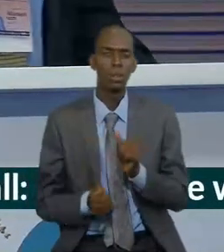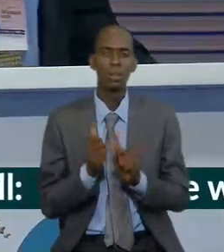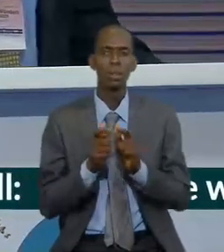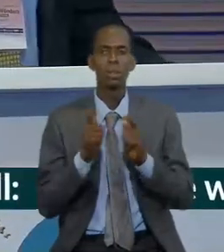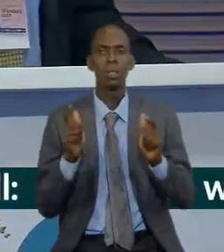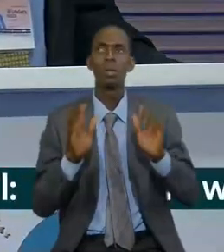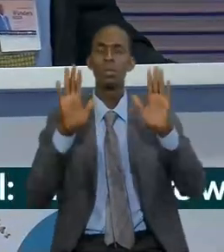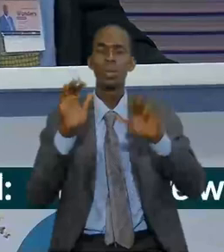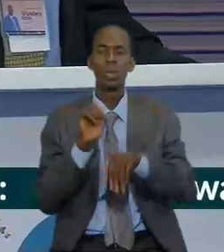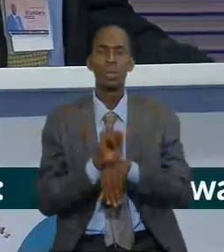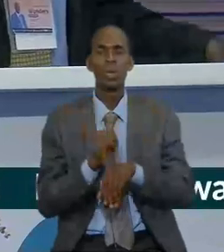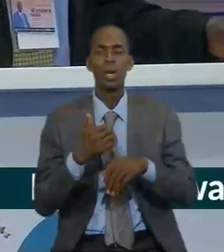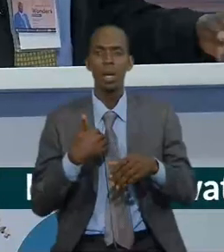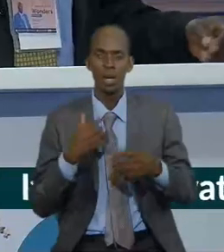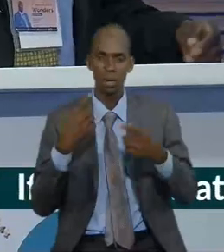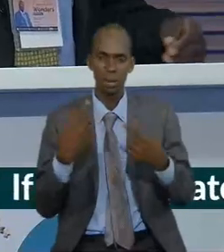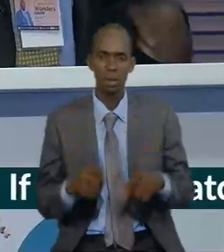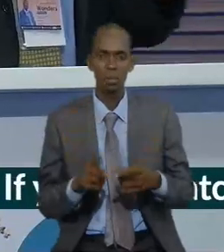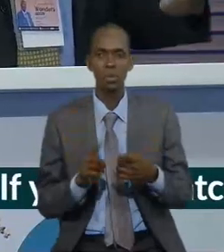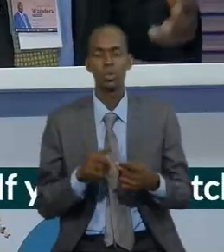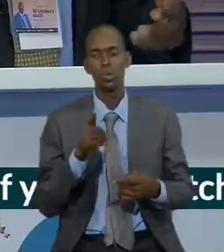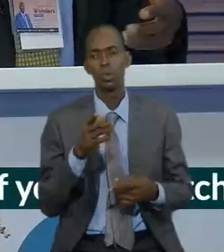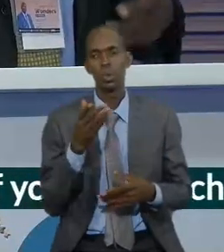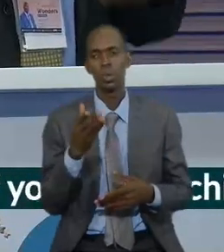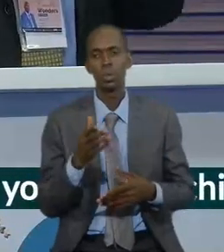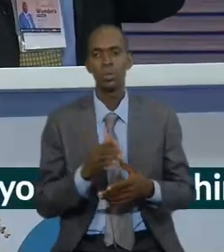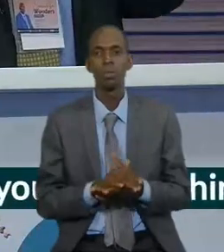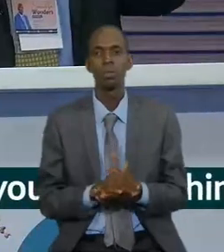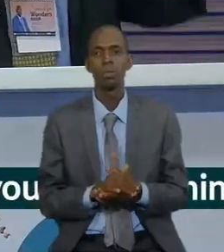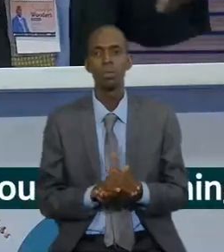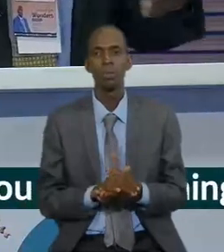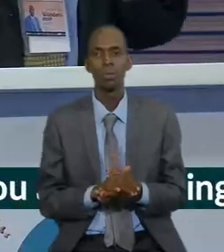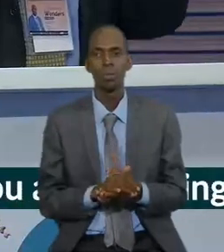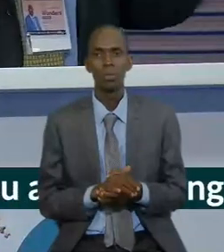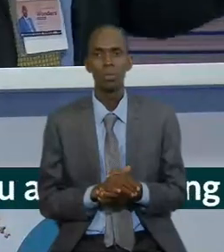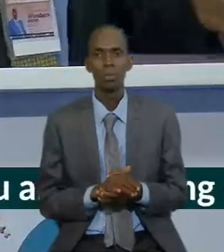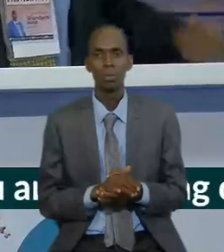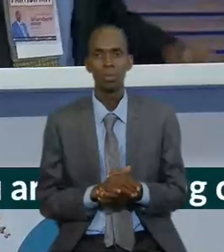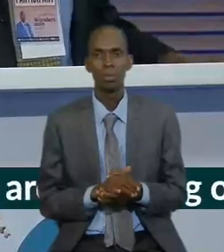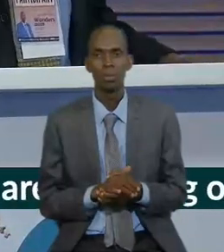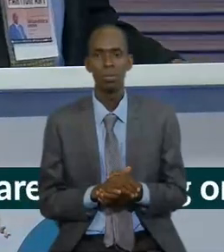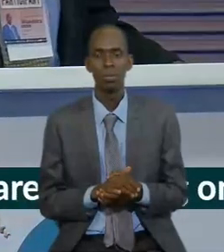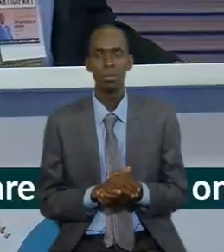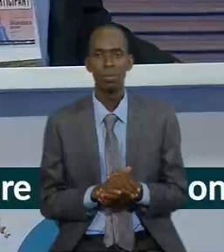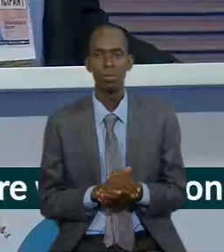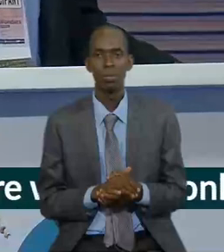et vous qui avez levé la main réjouissez-vous de ce que vous avez reçu un grand miracle